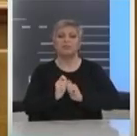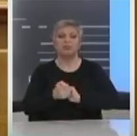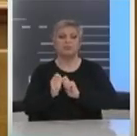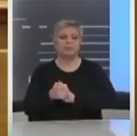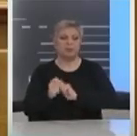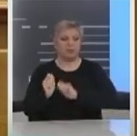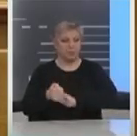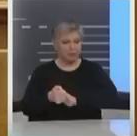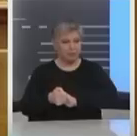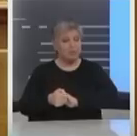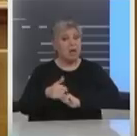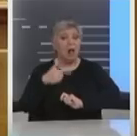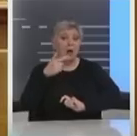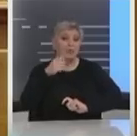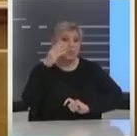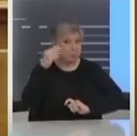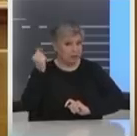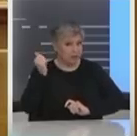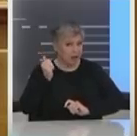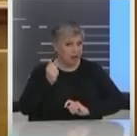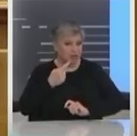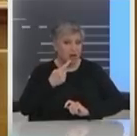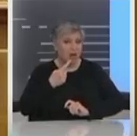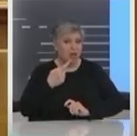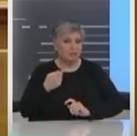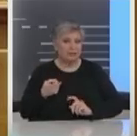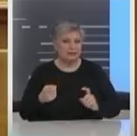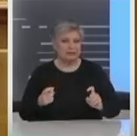πει ότι σύμφωνα με